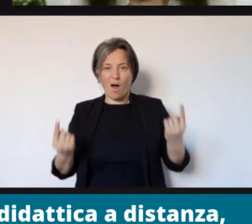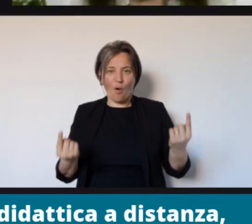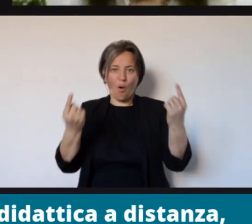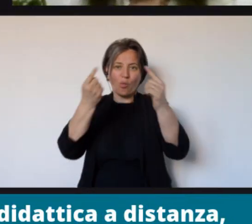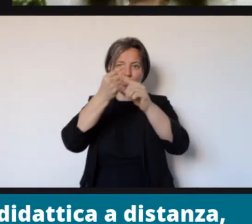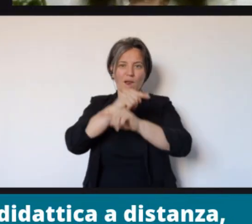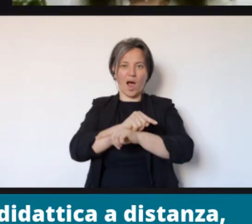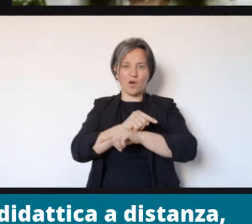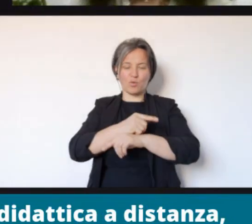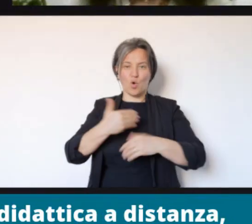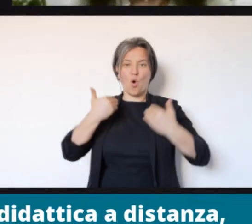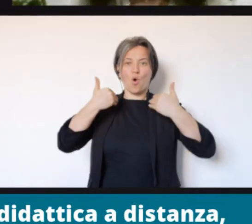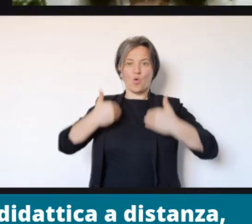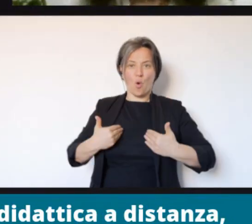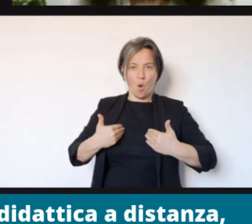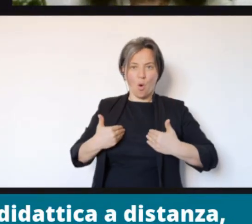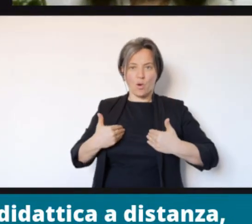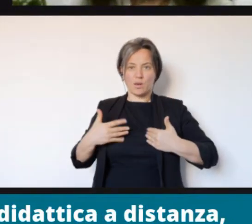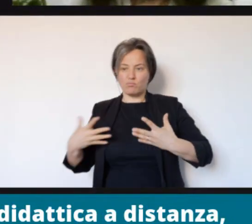viceversa.